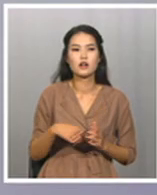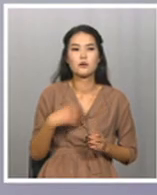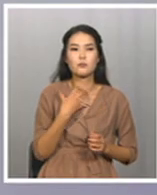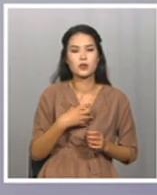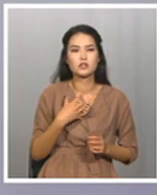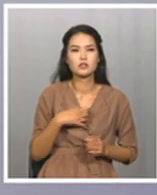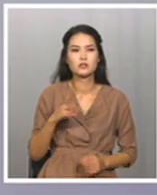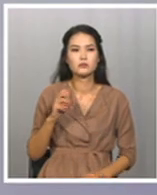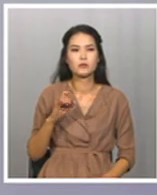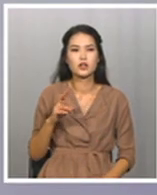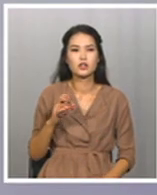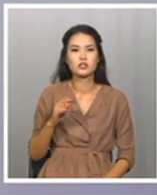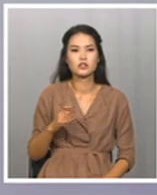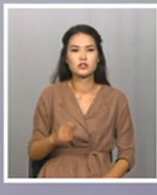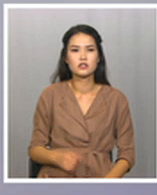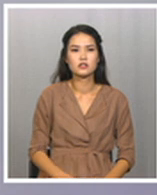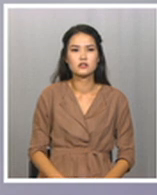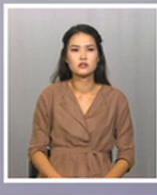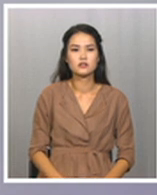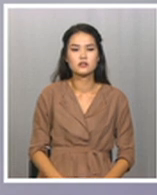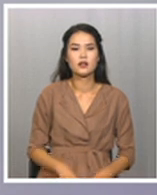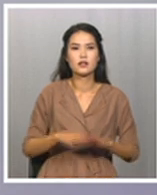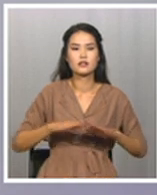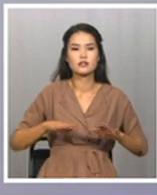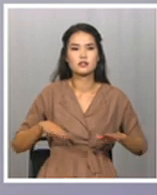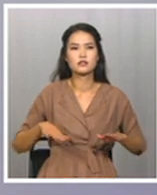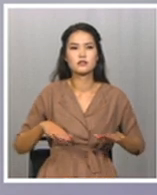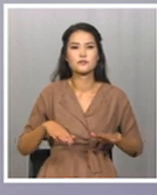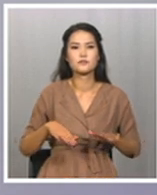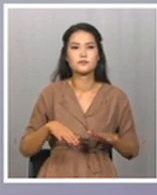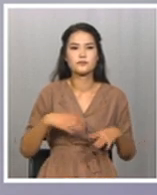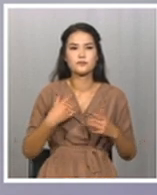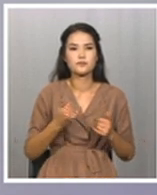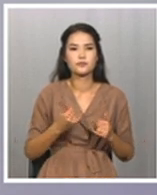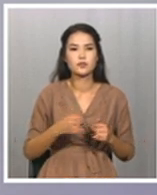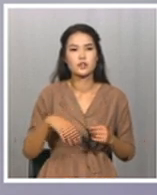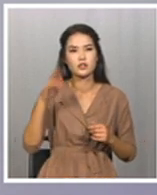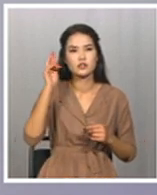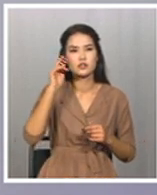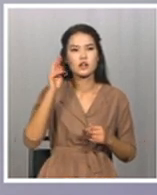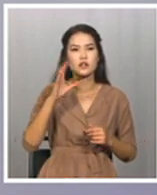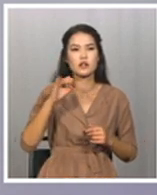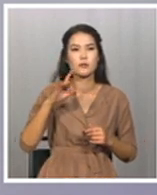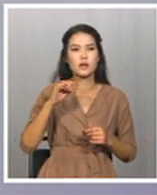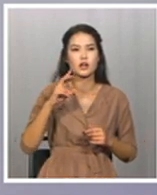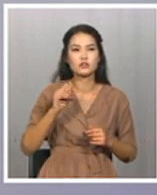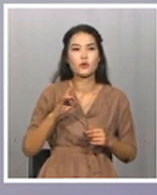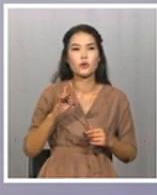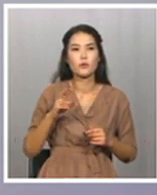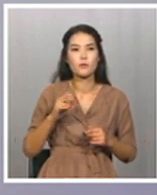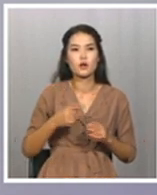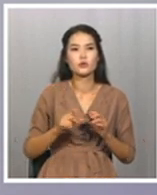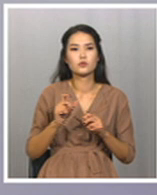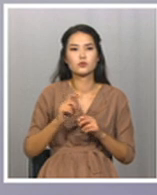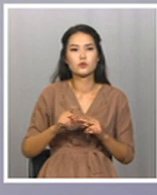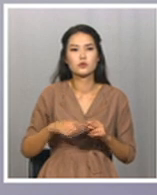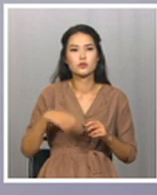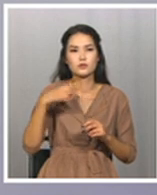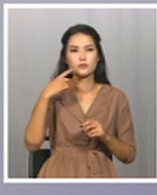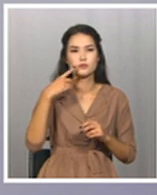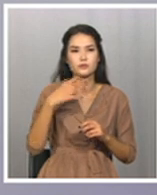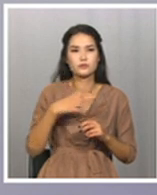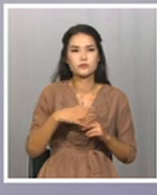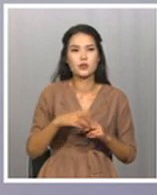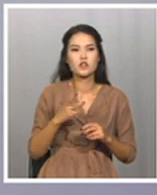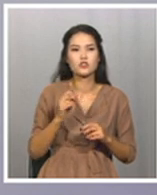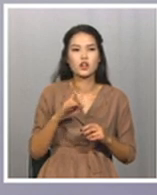мақсат бағыныңғы. Оқушылар, енді сабақтас құрмалас сөйлемнің мағыналық түрі шартты